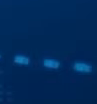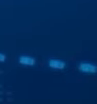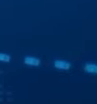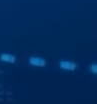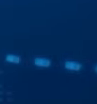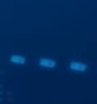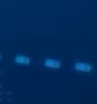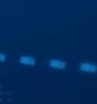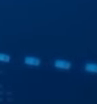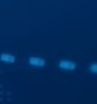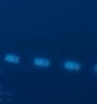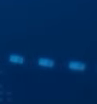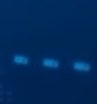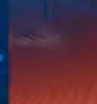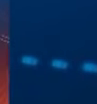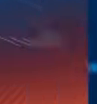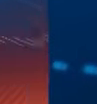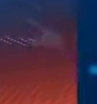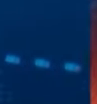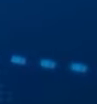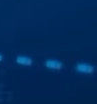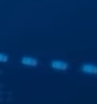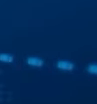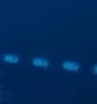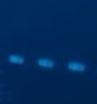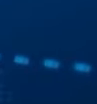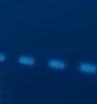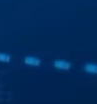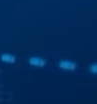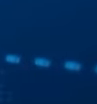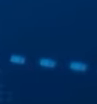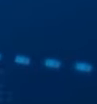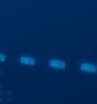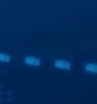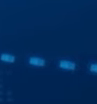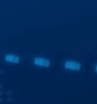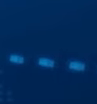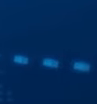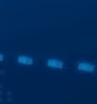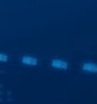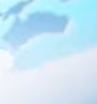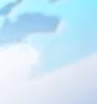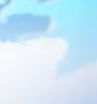рублі 5 теңге 91 тиын. Қытай юані 56 теңге 74 тиын.